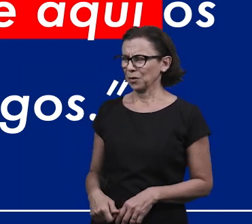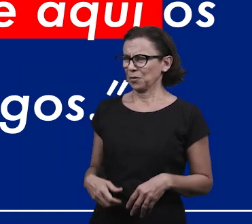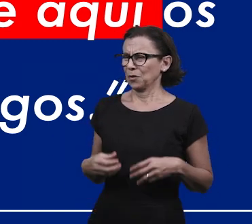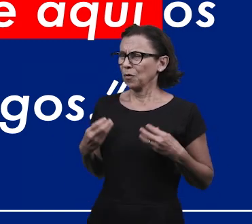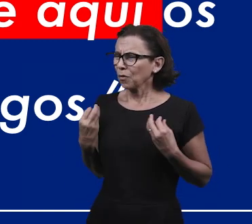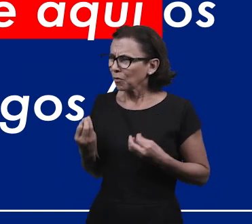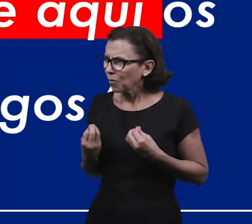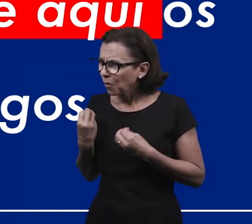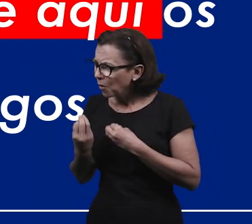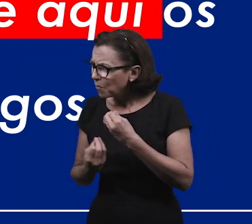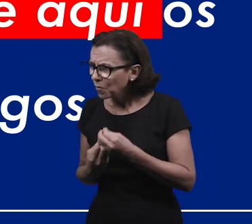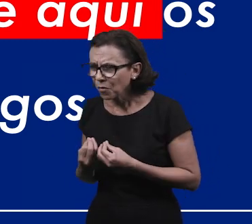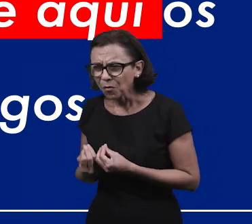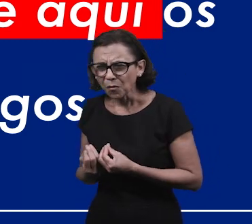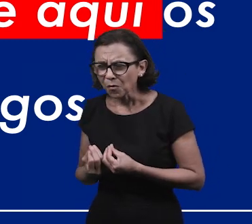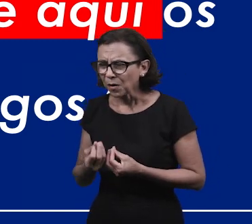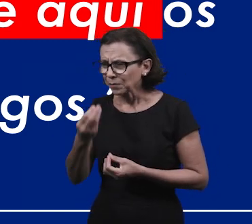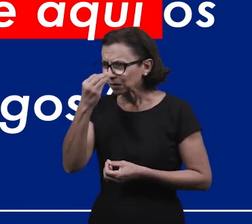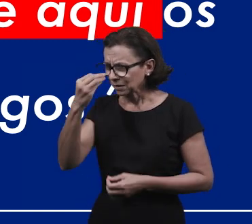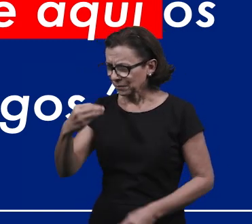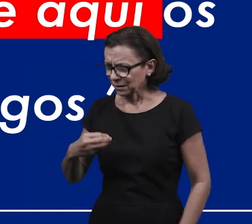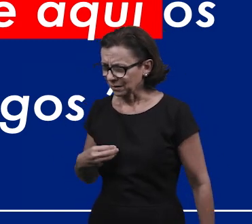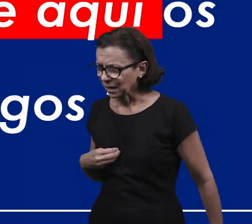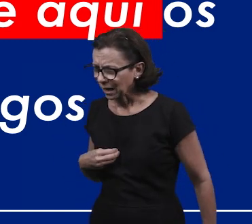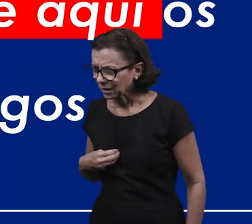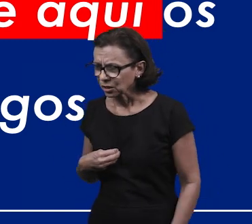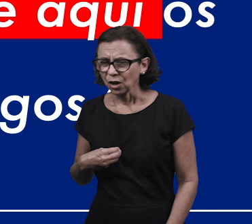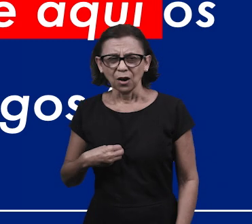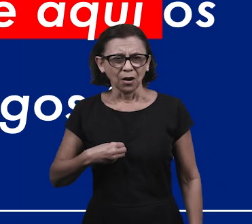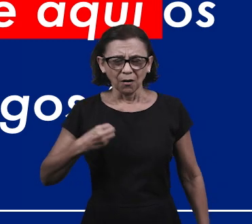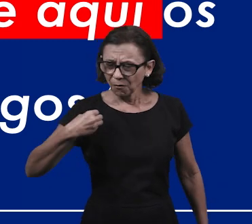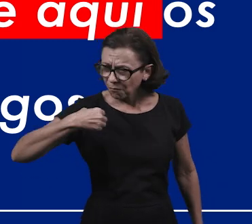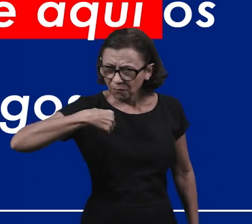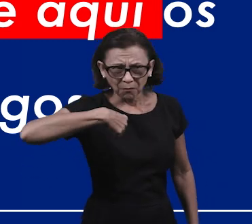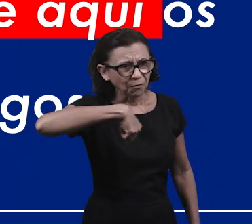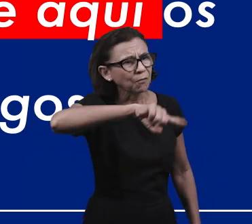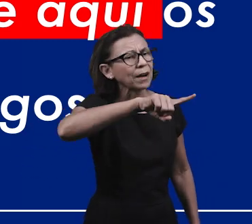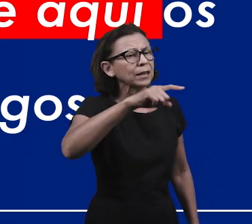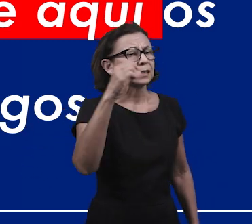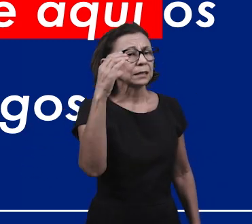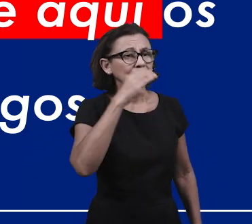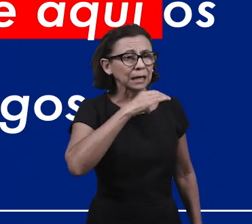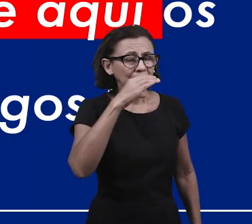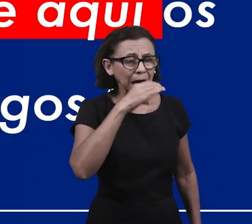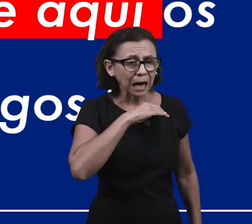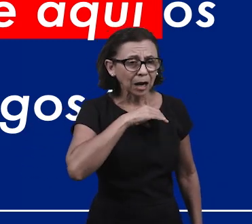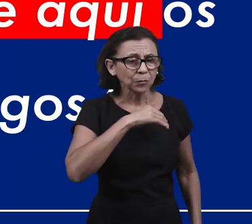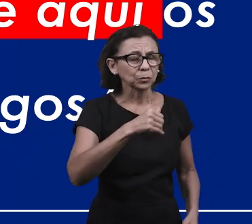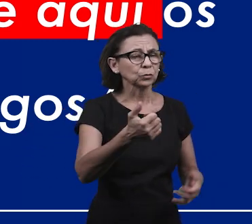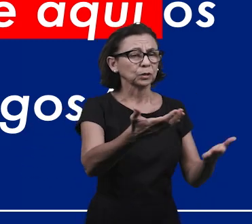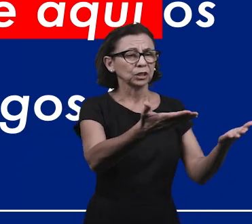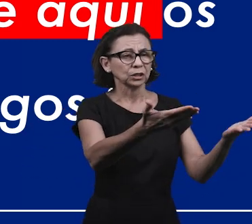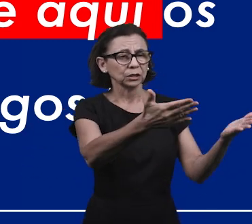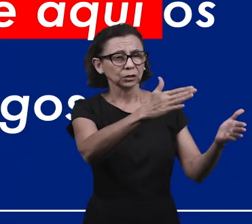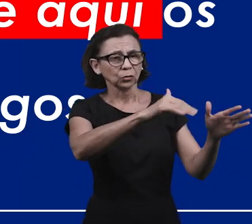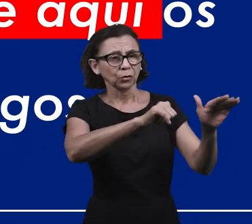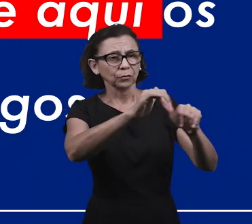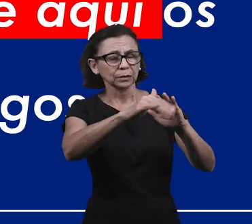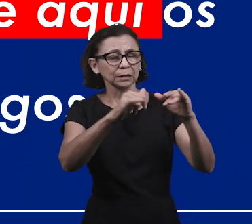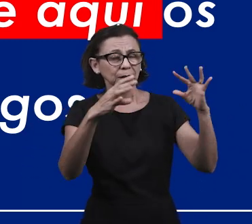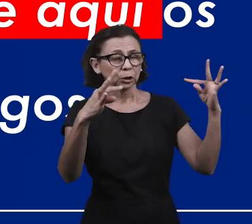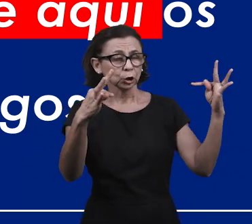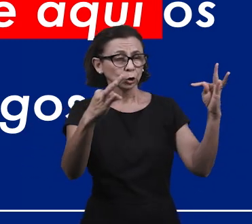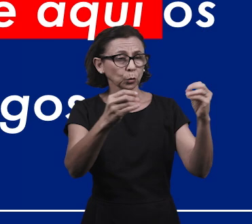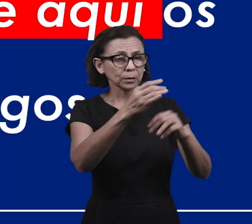à son serviteur, pars vite par les rues et quartiers de la ville et apporte ici les pauvres,